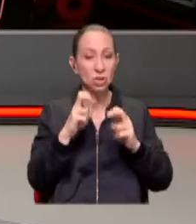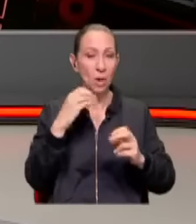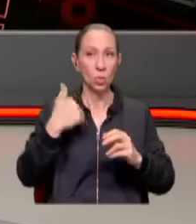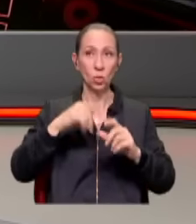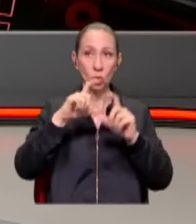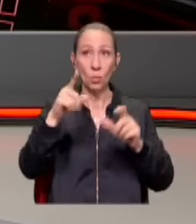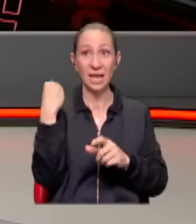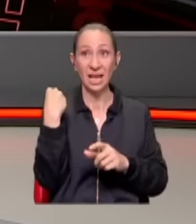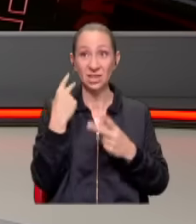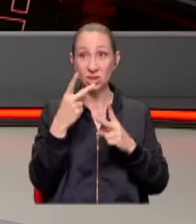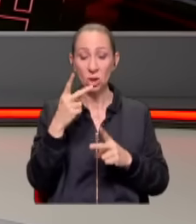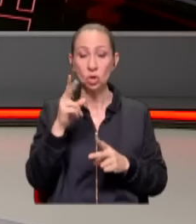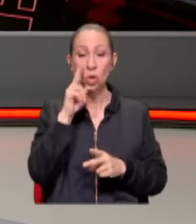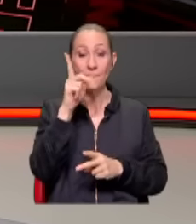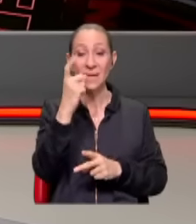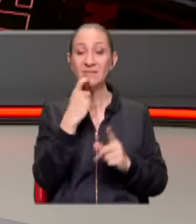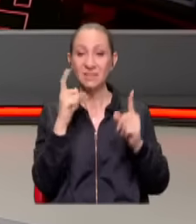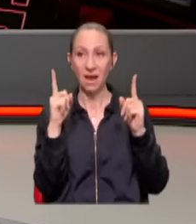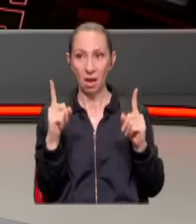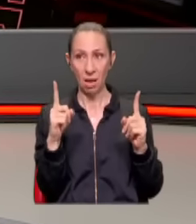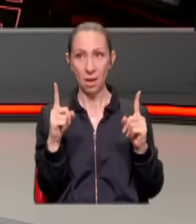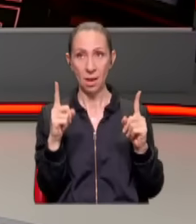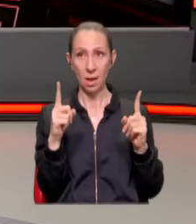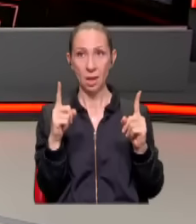açıkladı bu bilgiyi. Son bir yılda